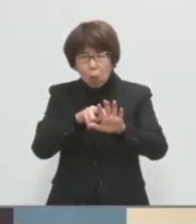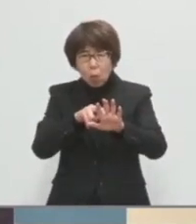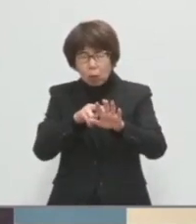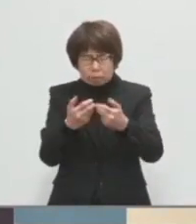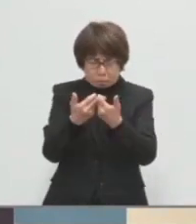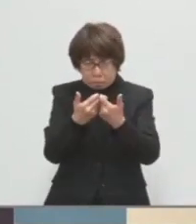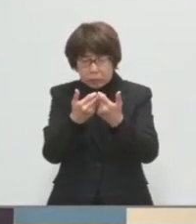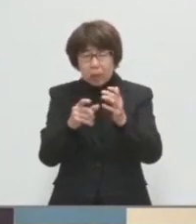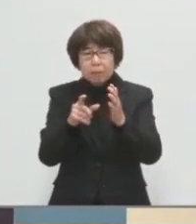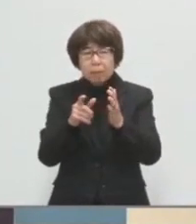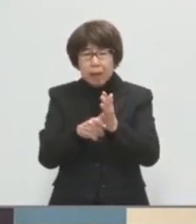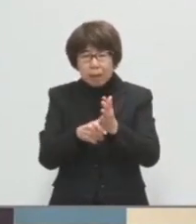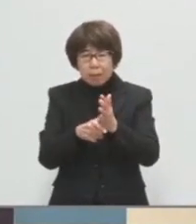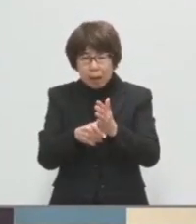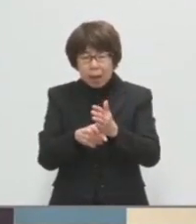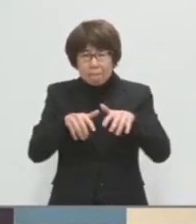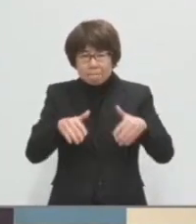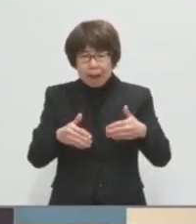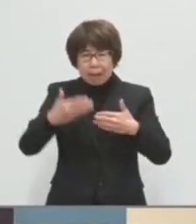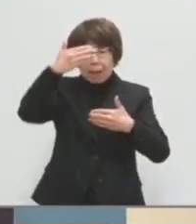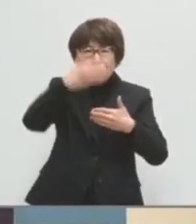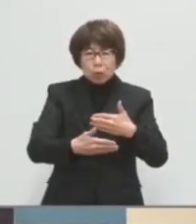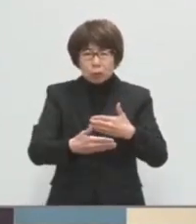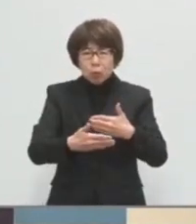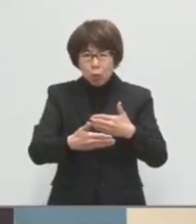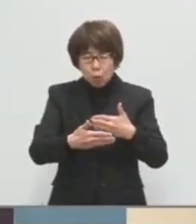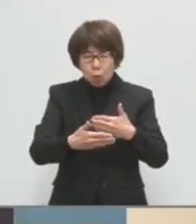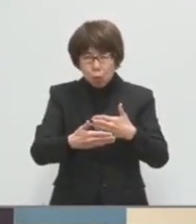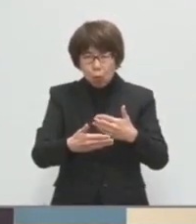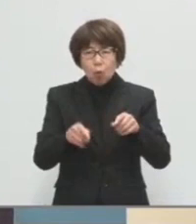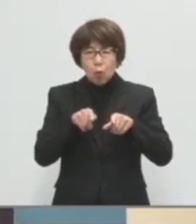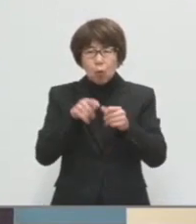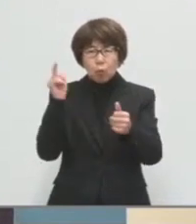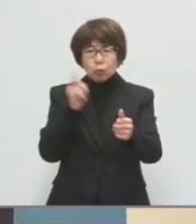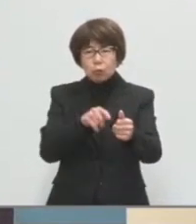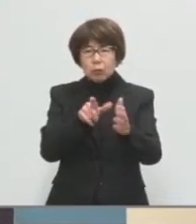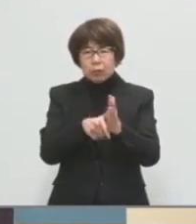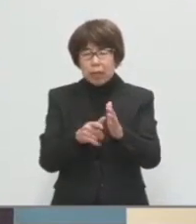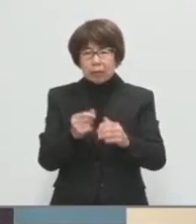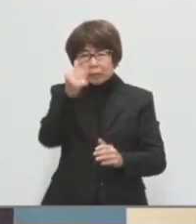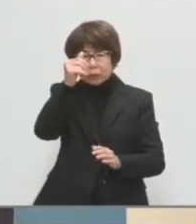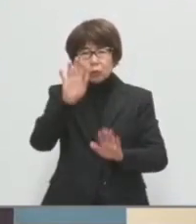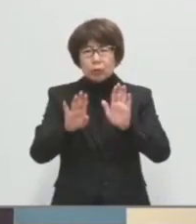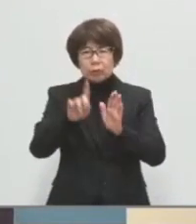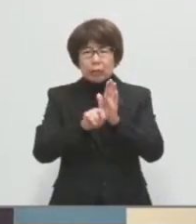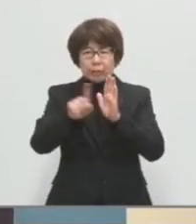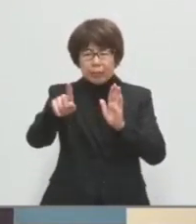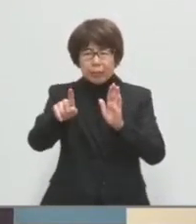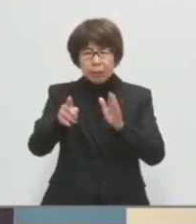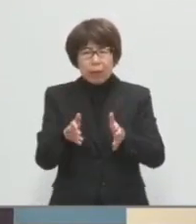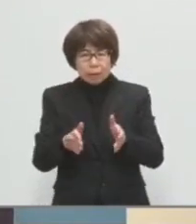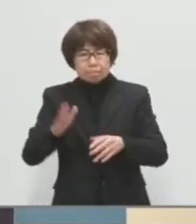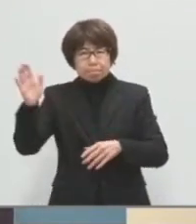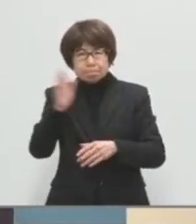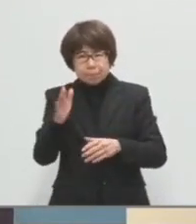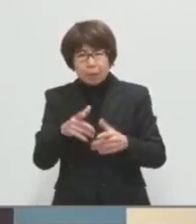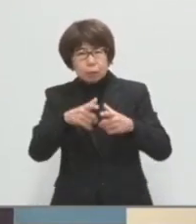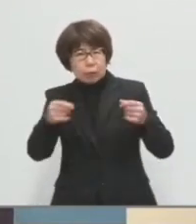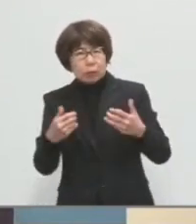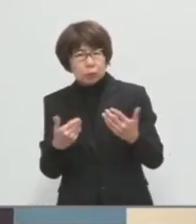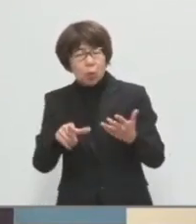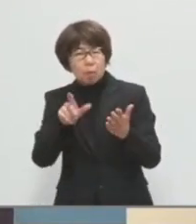まん延防止等充填措置あるいは研究事態宣言の適用を躊躇なく国に要請を致し